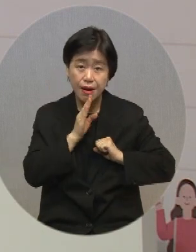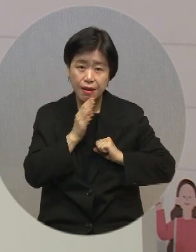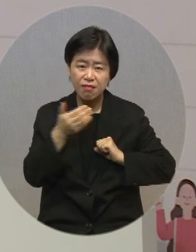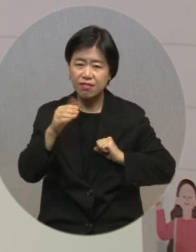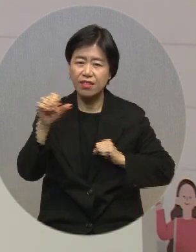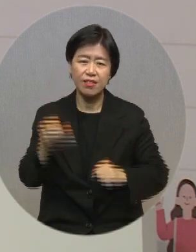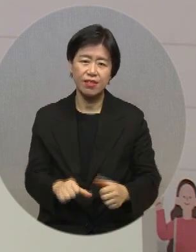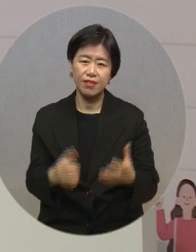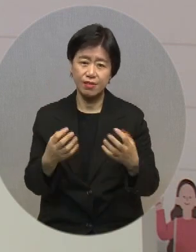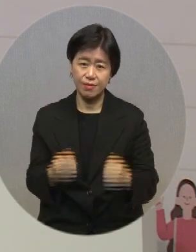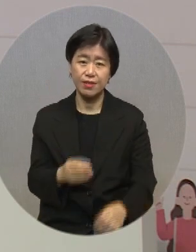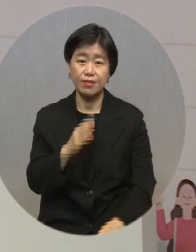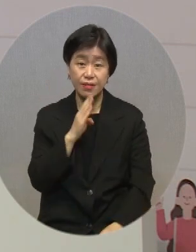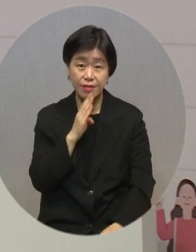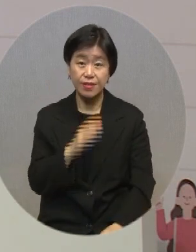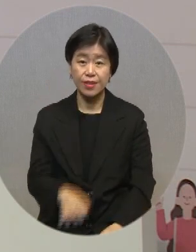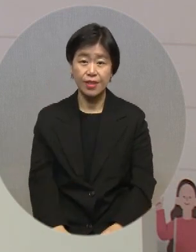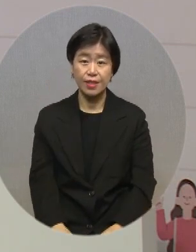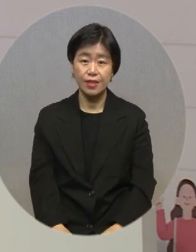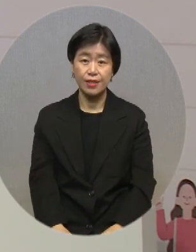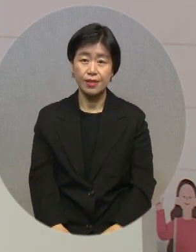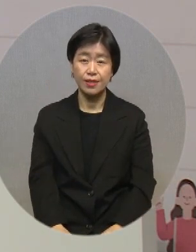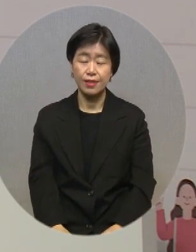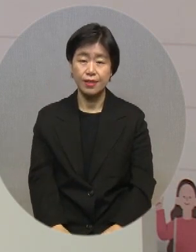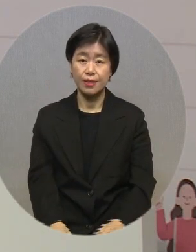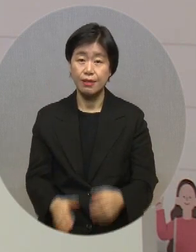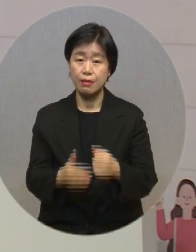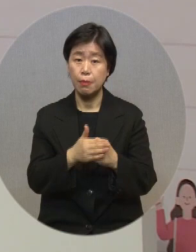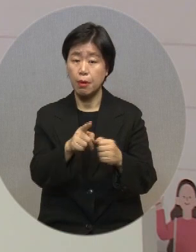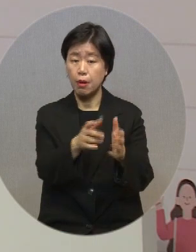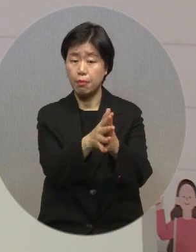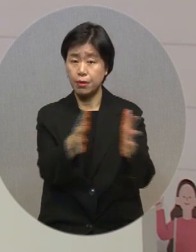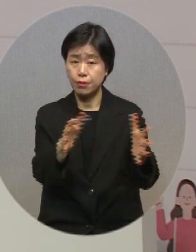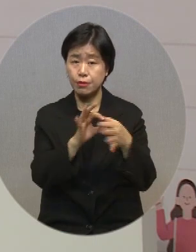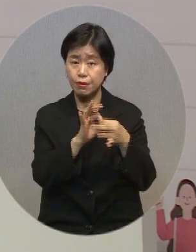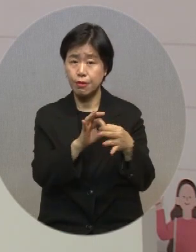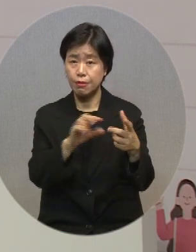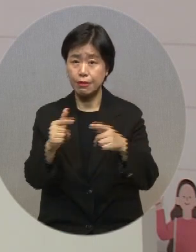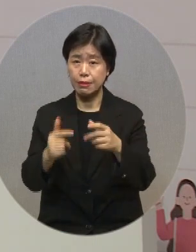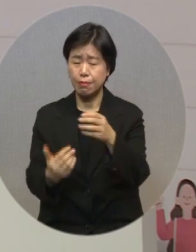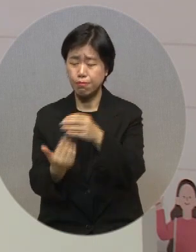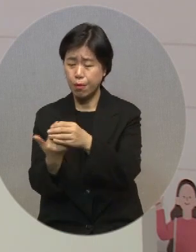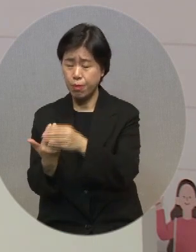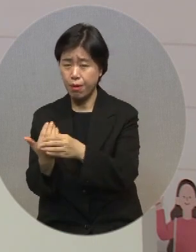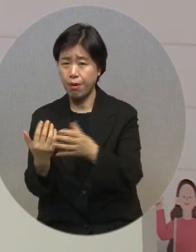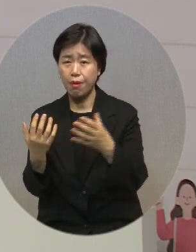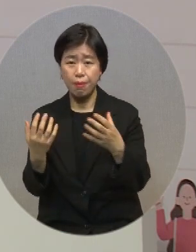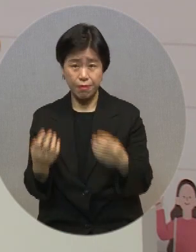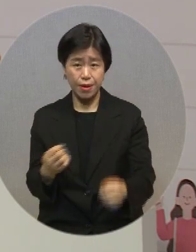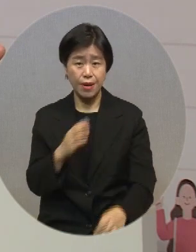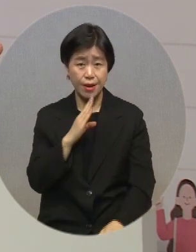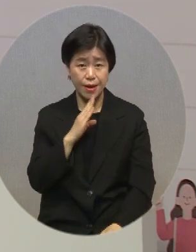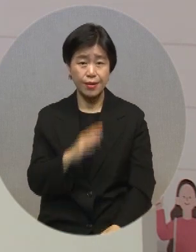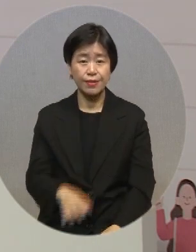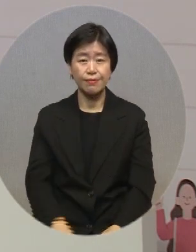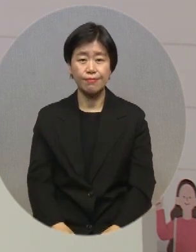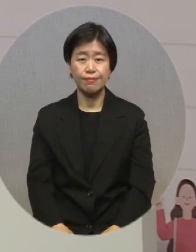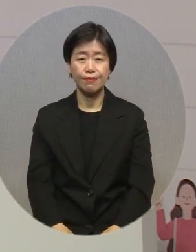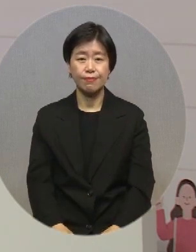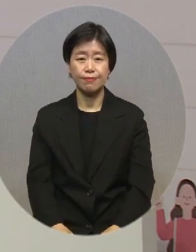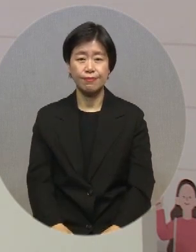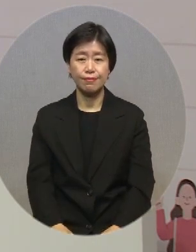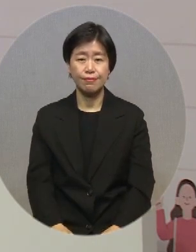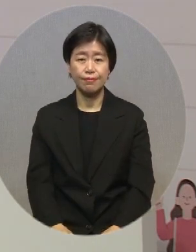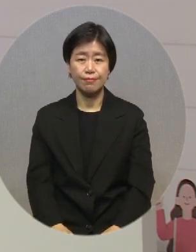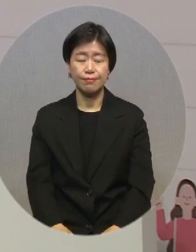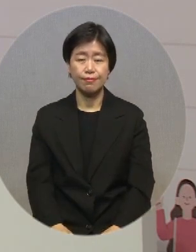돼요. 그러다 보니까 또 아파트를 이렇게 연관이 된 그런 또 사건이 또 많아요. 그래서